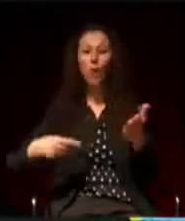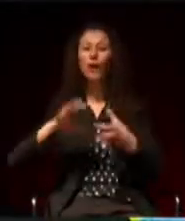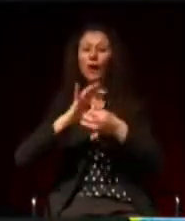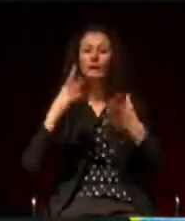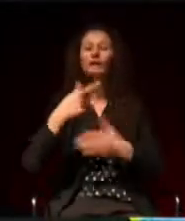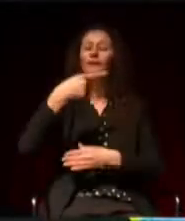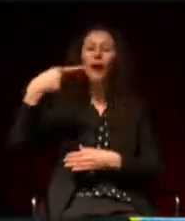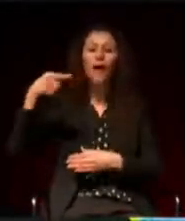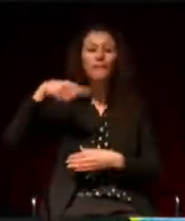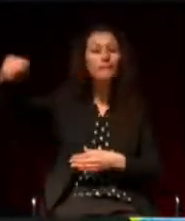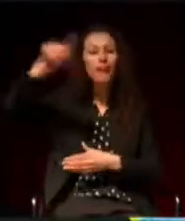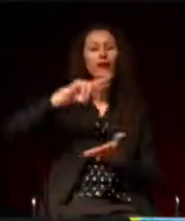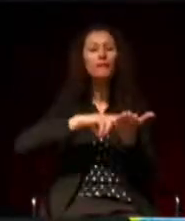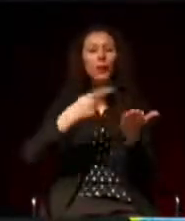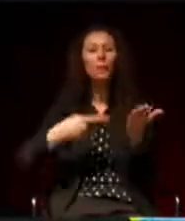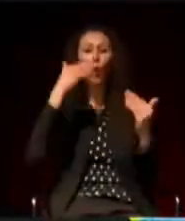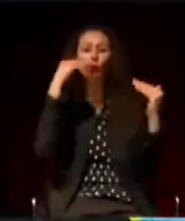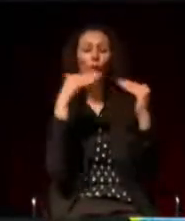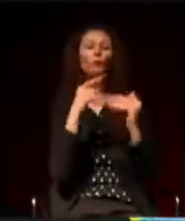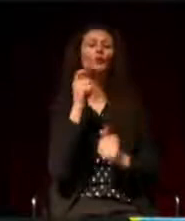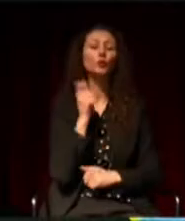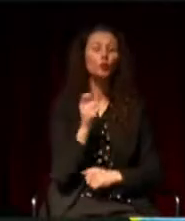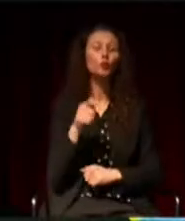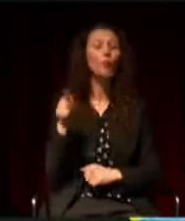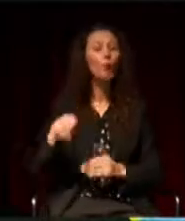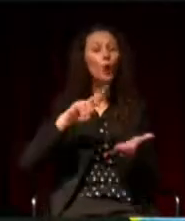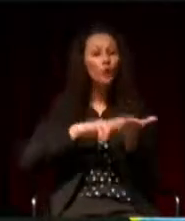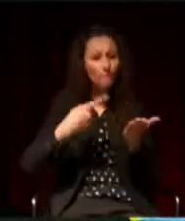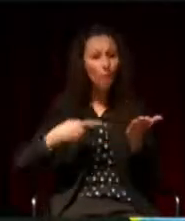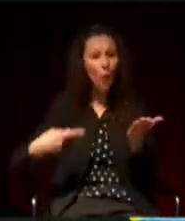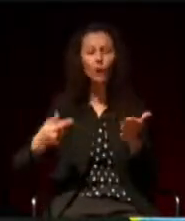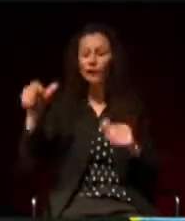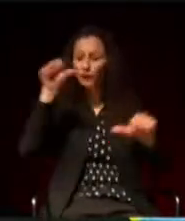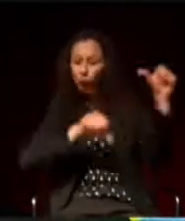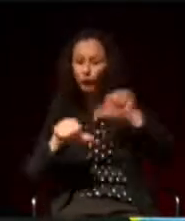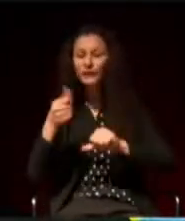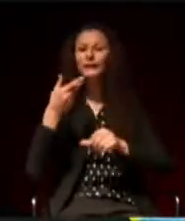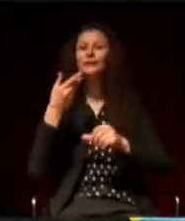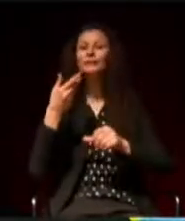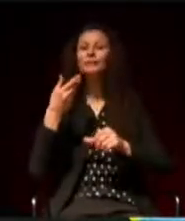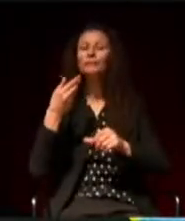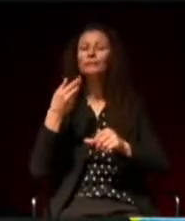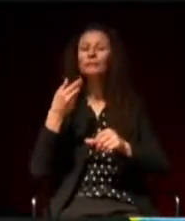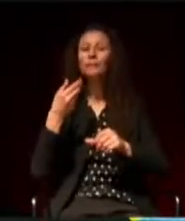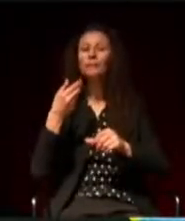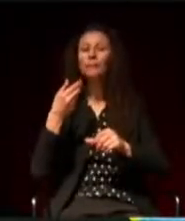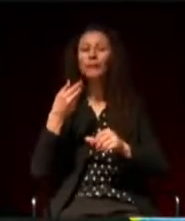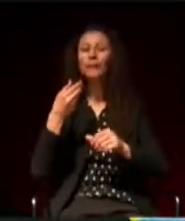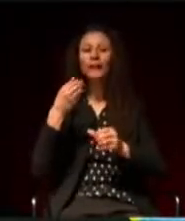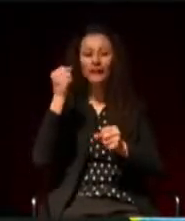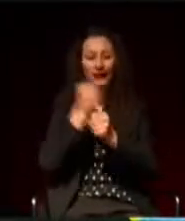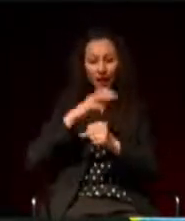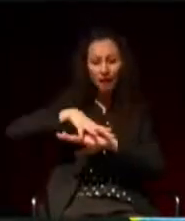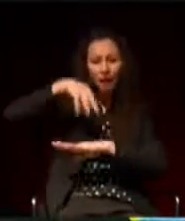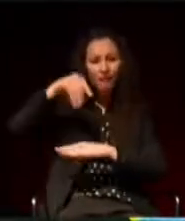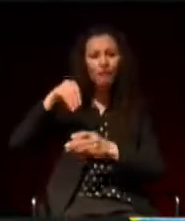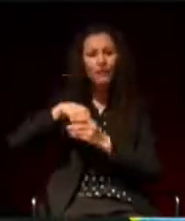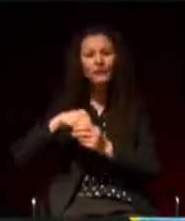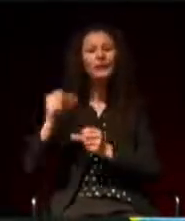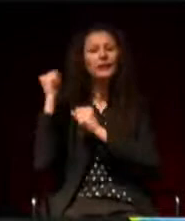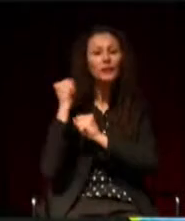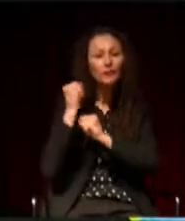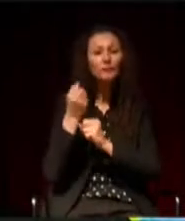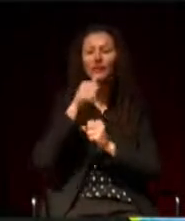idaresince onaylanması ve bu rapora uyulması zorunludur. Bu rapor jeolojik, hidrolojik, kaya ve zemin mekaniği, taşıma